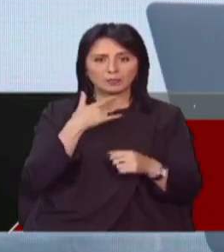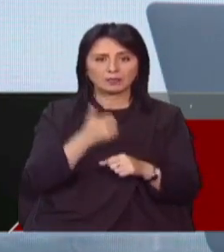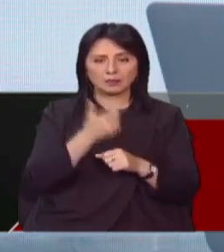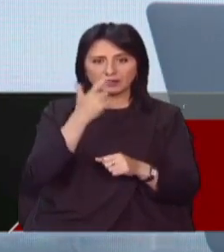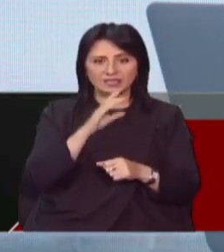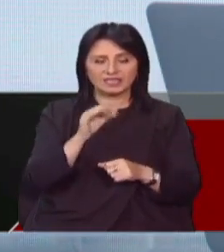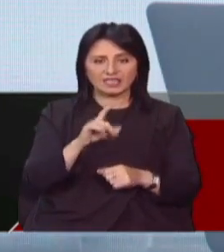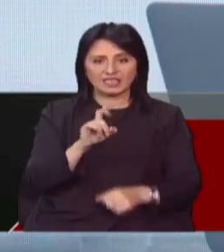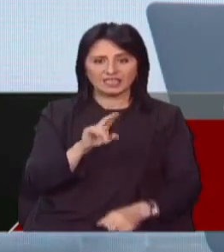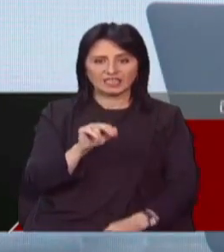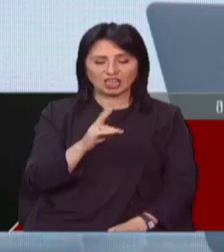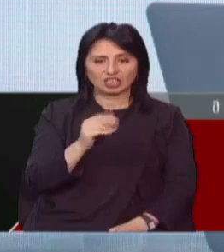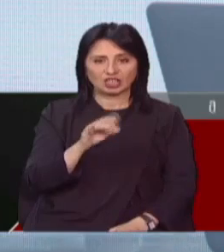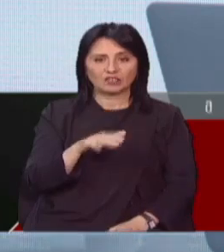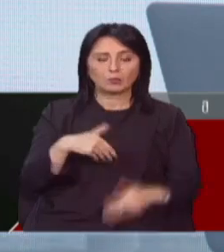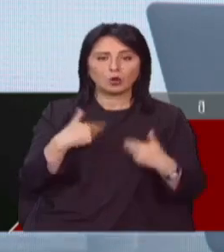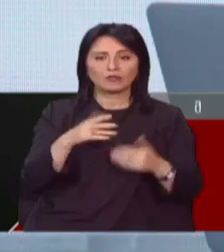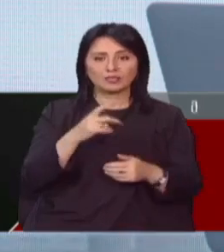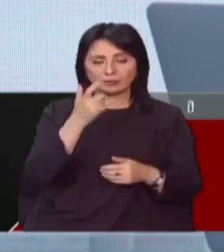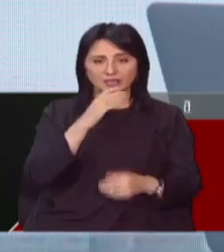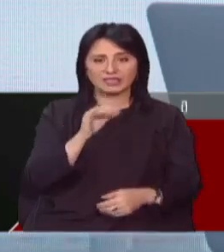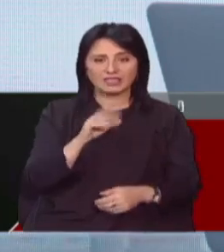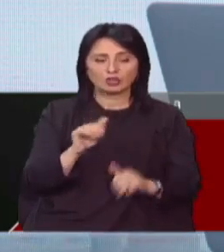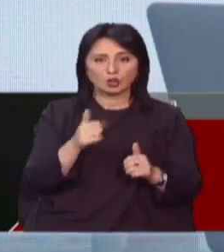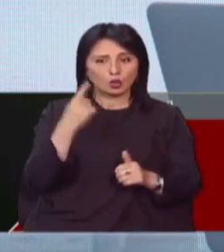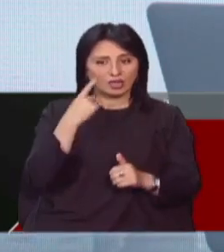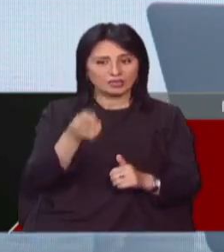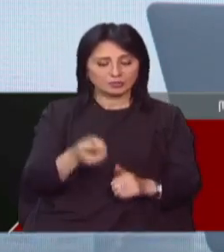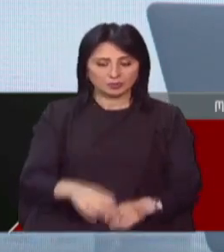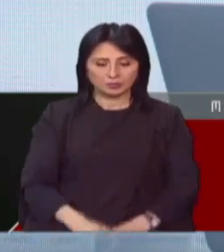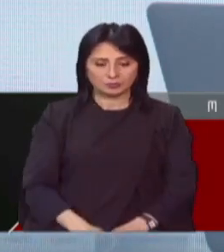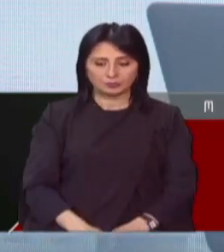ბატონი სერგი ხიდეშელი. მოგესალმებით ბატონო სერგი, როგორ გესმით ჩემი?